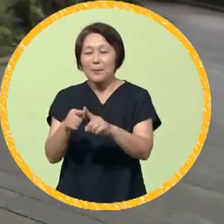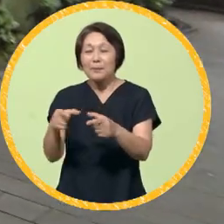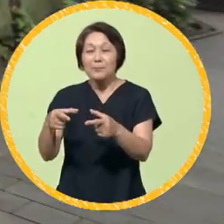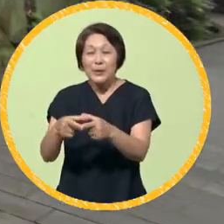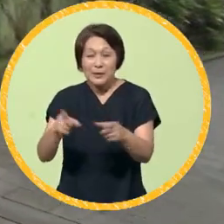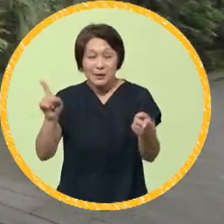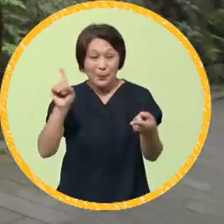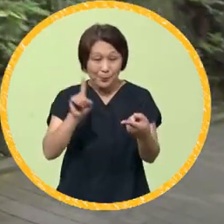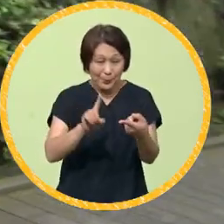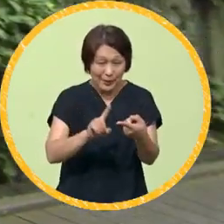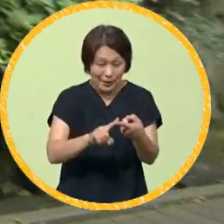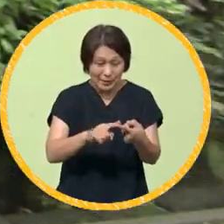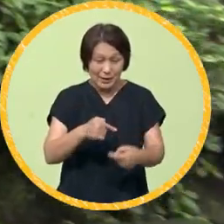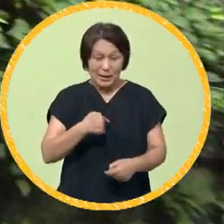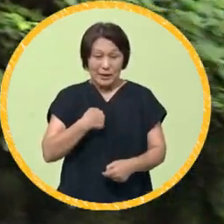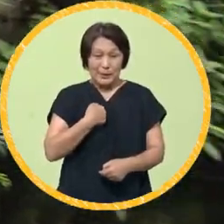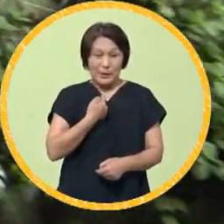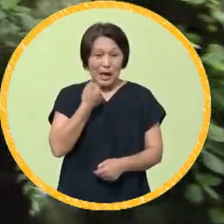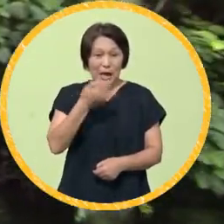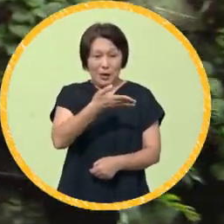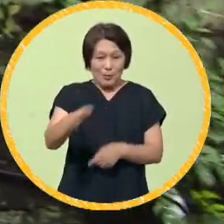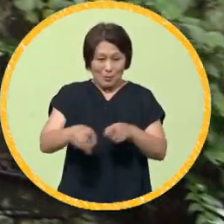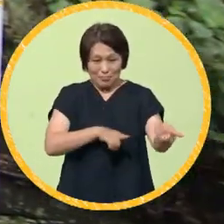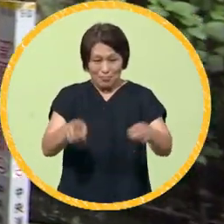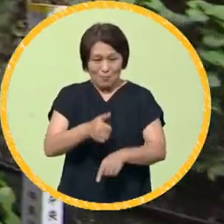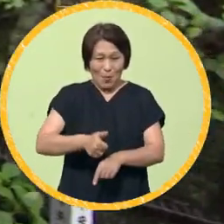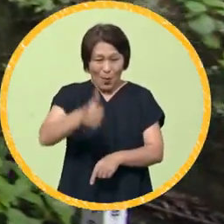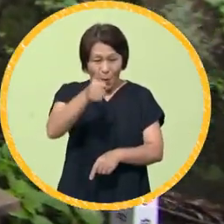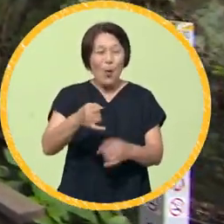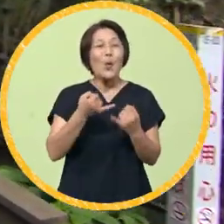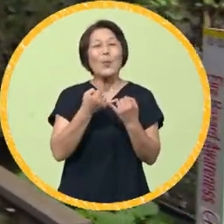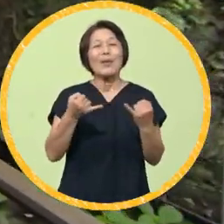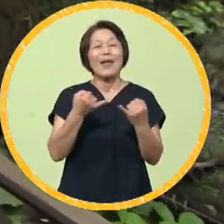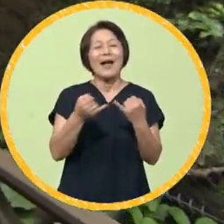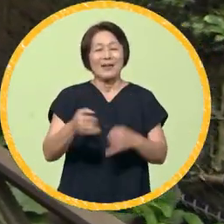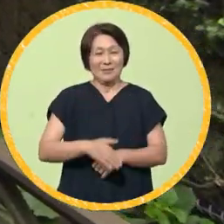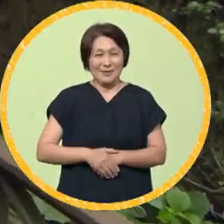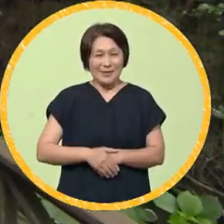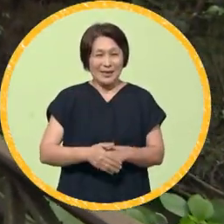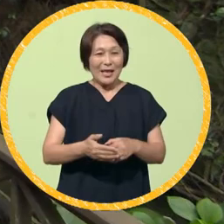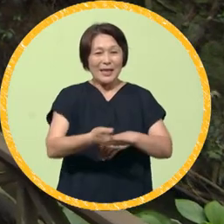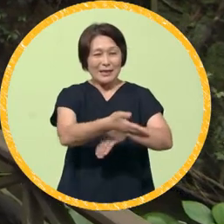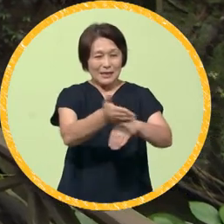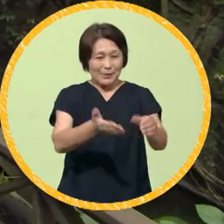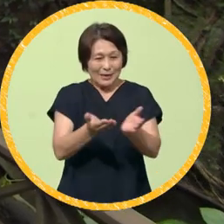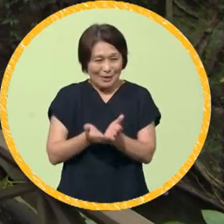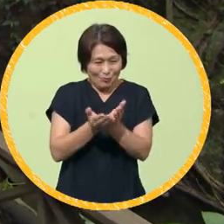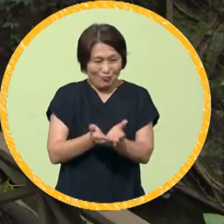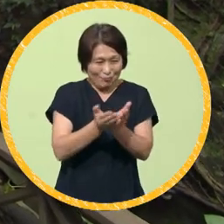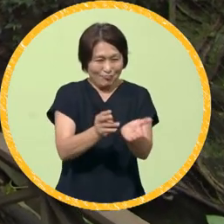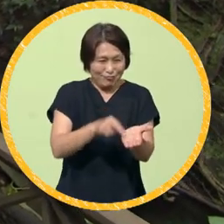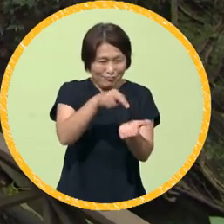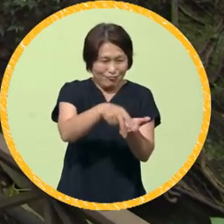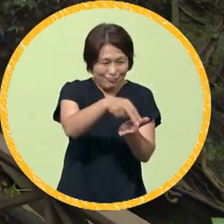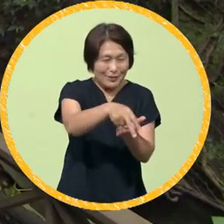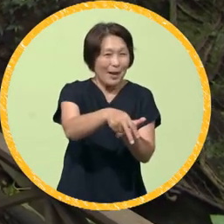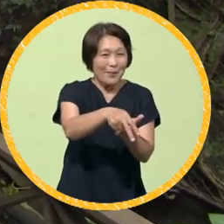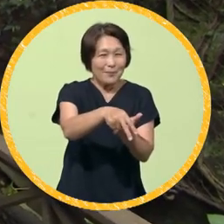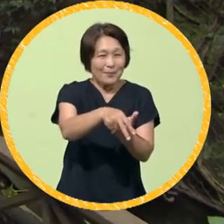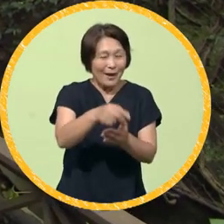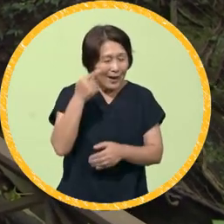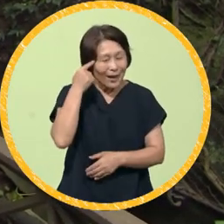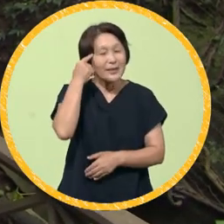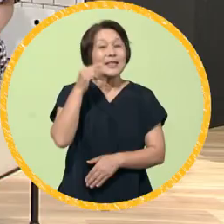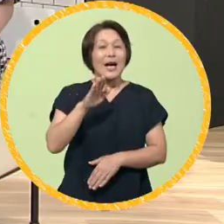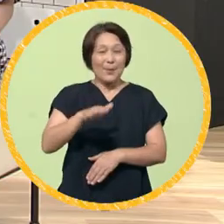から本当に自分がちょっと海賊になった気分になれて、 世界観がすごい、 なんか上陸した感がありますね。 あの写真を撮った